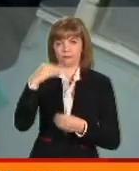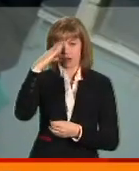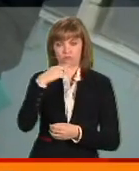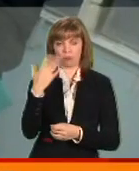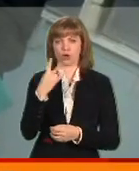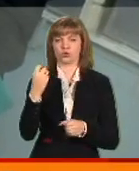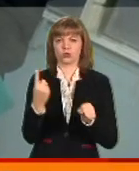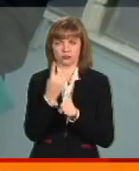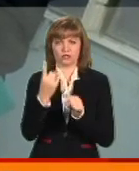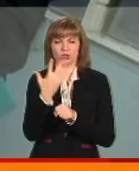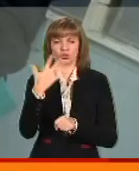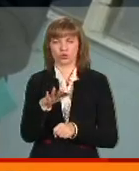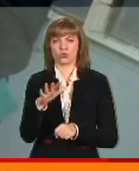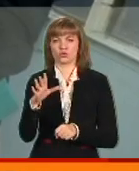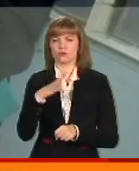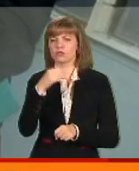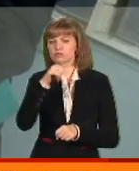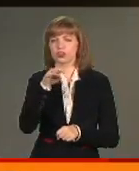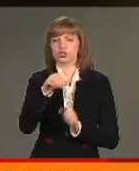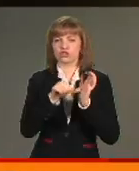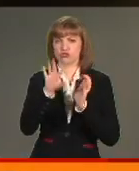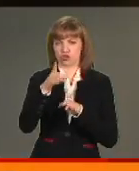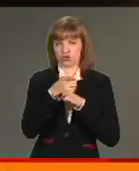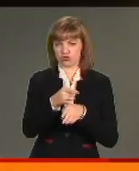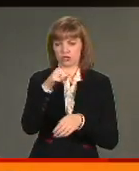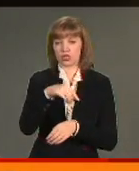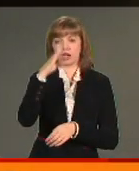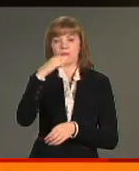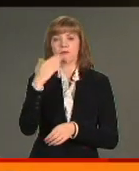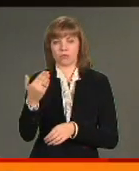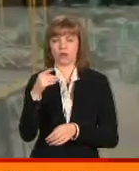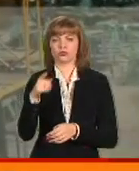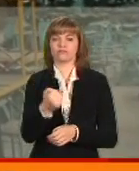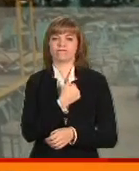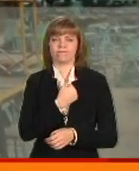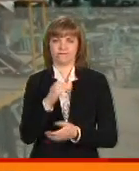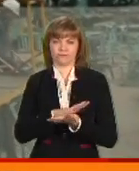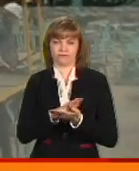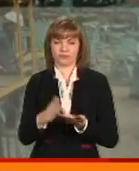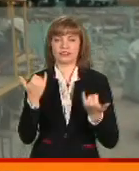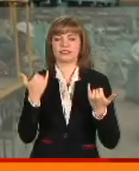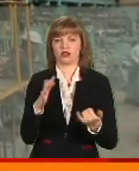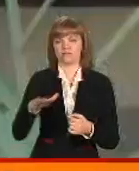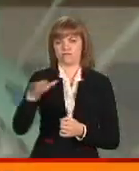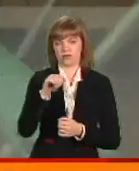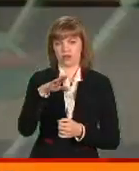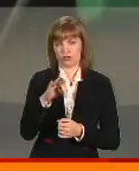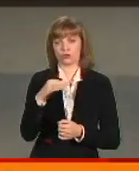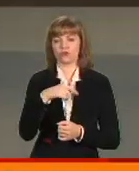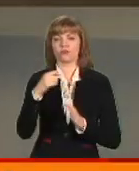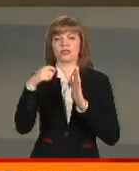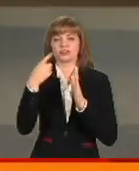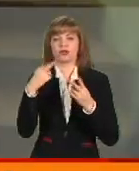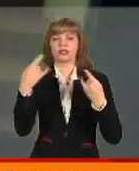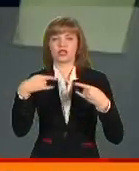не єдинажды горів в цьому Т-64. Батько Ростислава – кадровий військовик. Нині в зоні АТО. Зніматися